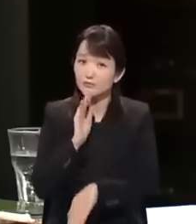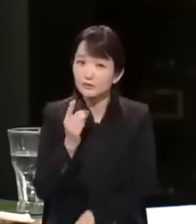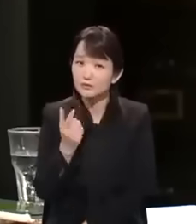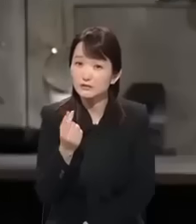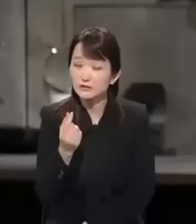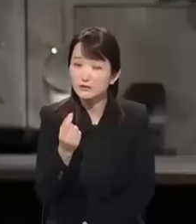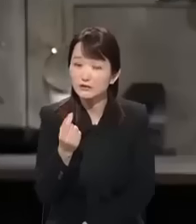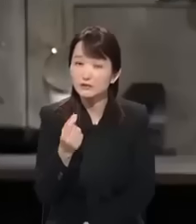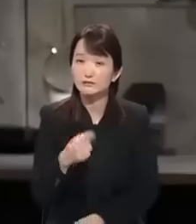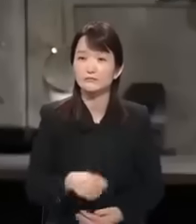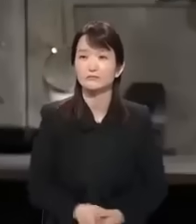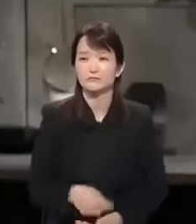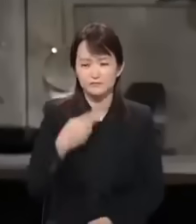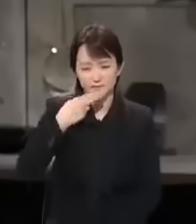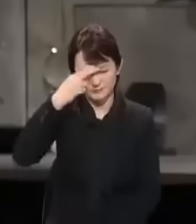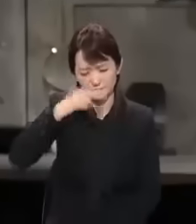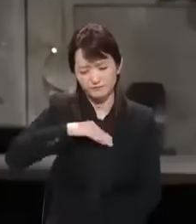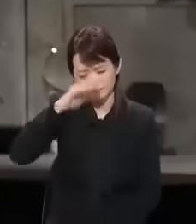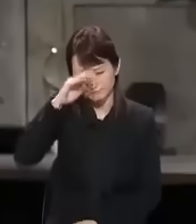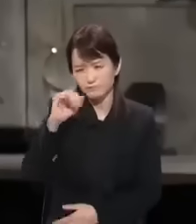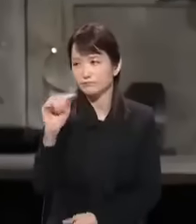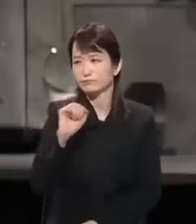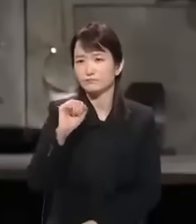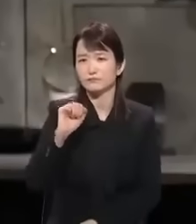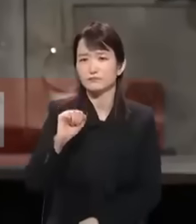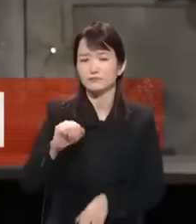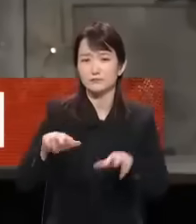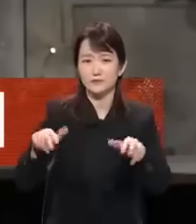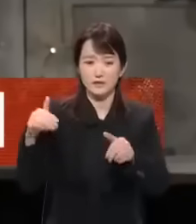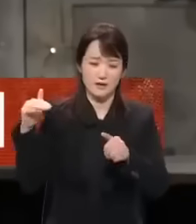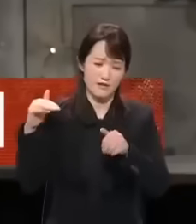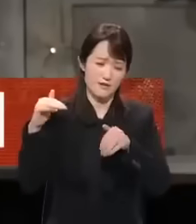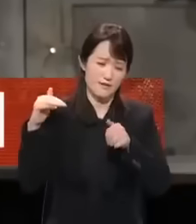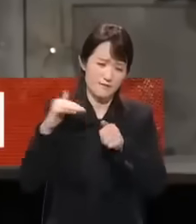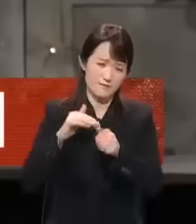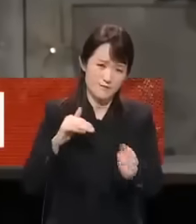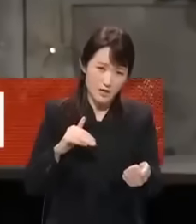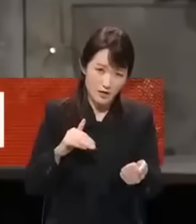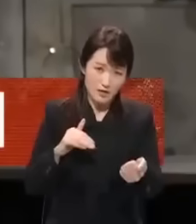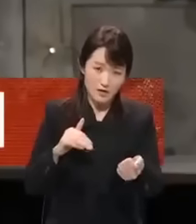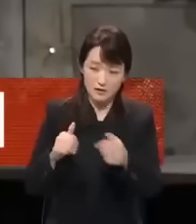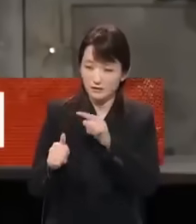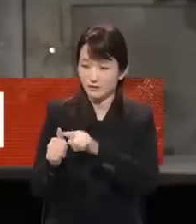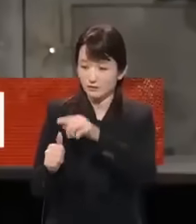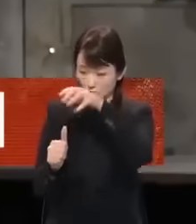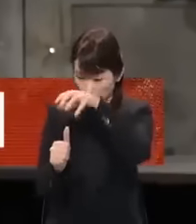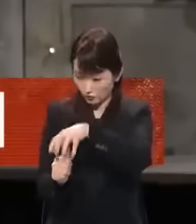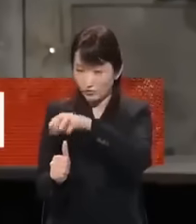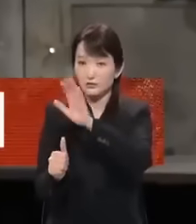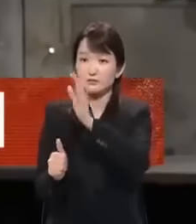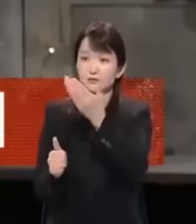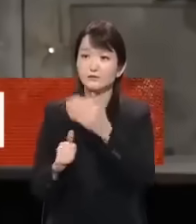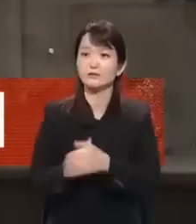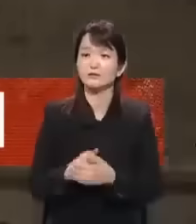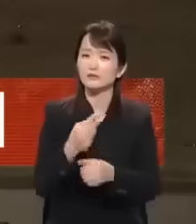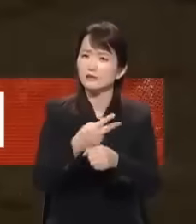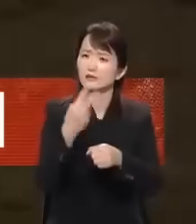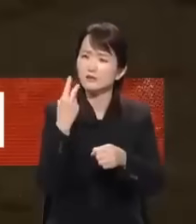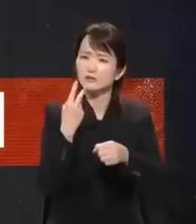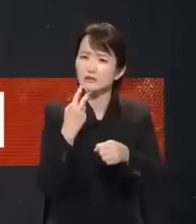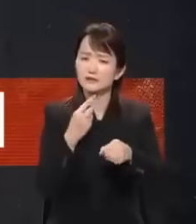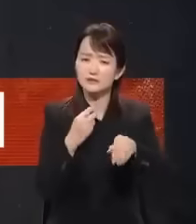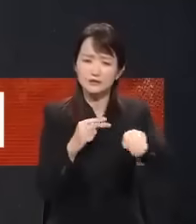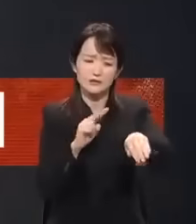뭐 만치 운전에 지금 사망했기 때문에 구속이 되긴 했는데 이제 문제는 2년 전에이